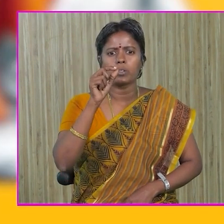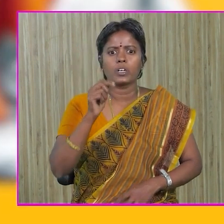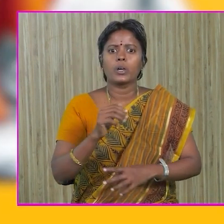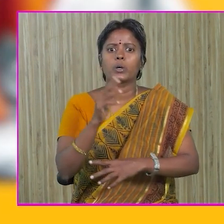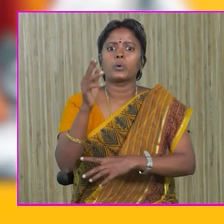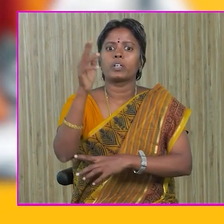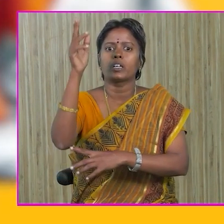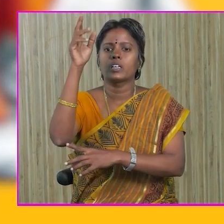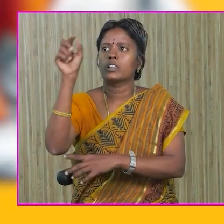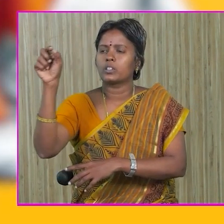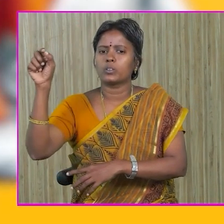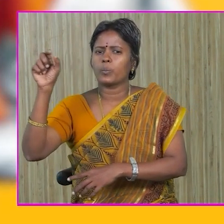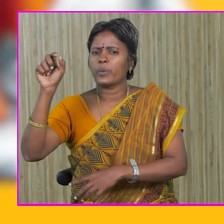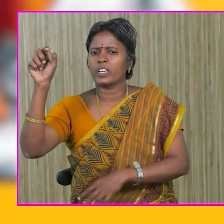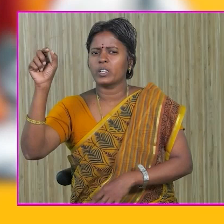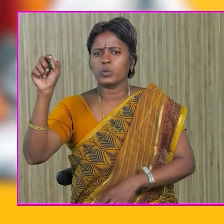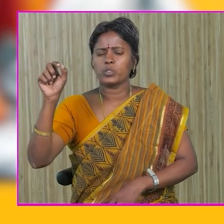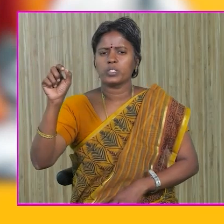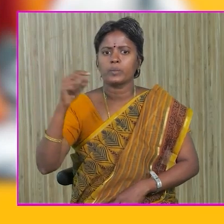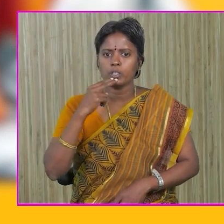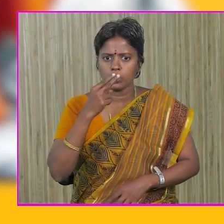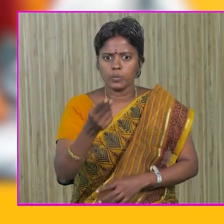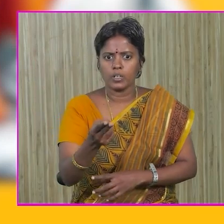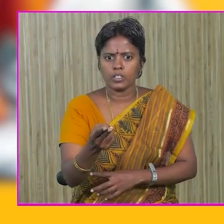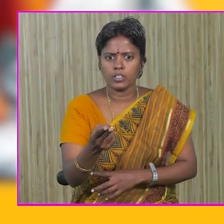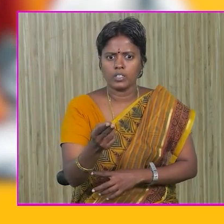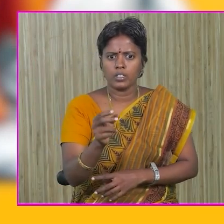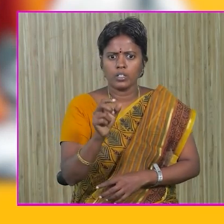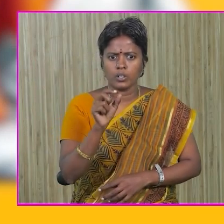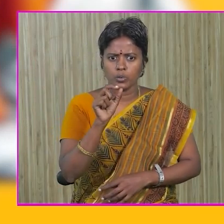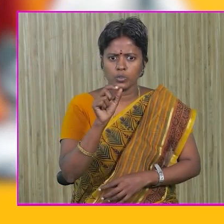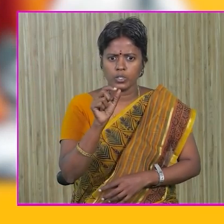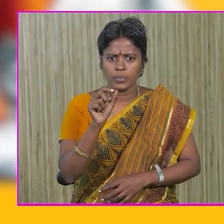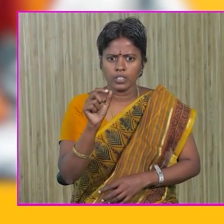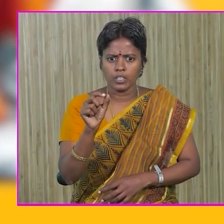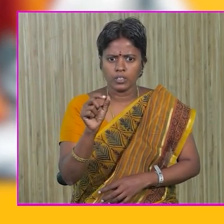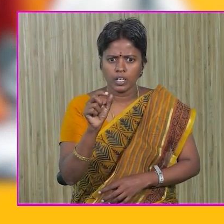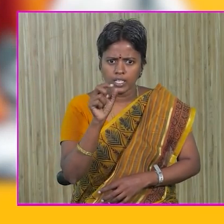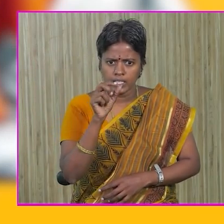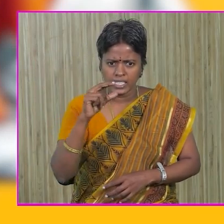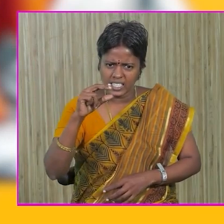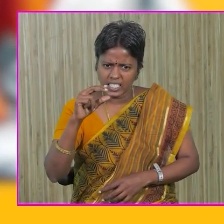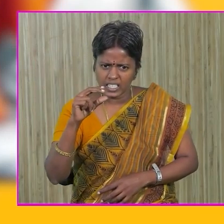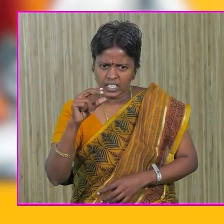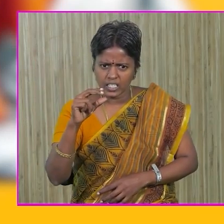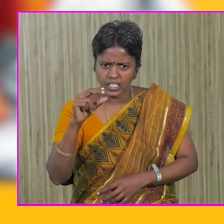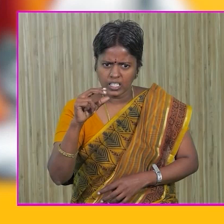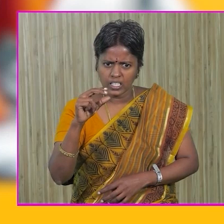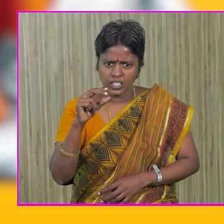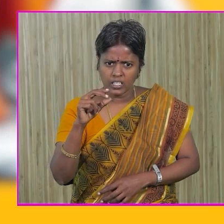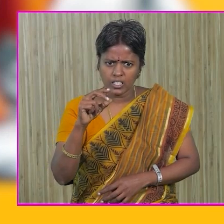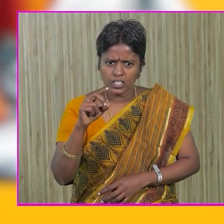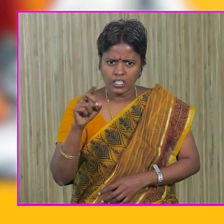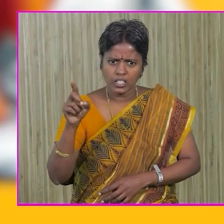அழகான மணிகள் இருக்கும், அதை குன்றி மணின்னு சொல்லுவாங்க. இந்த குன்றி மணி அளவு சிறிய அவர் தகுதிக்கு